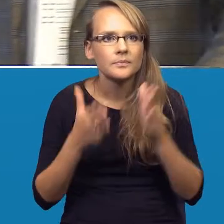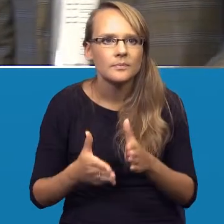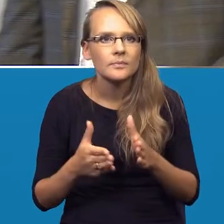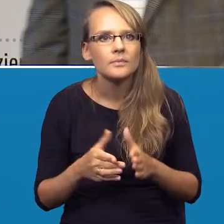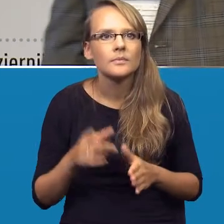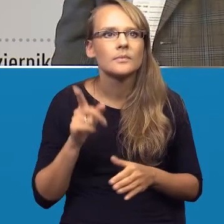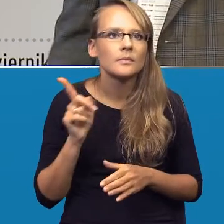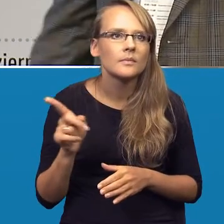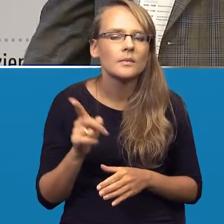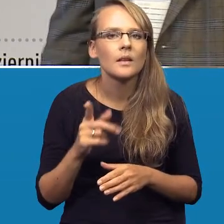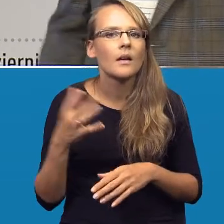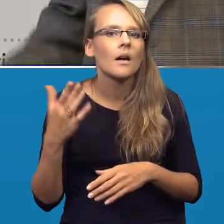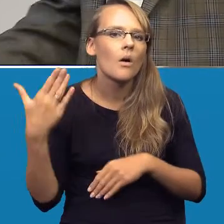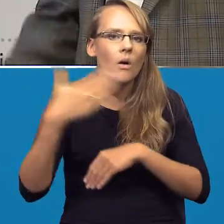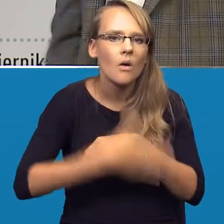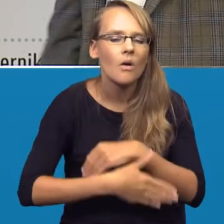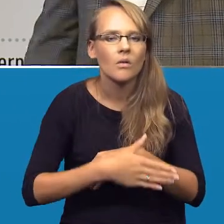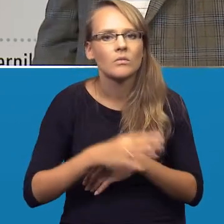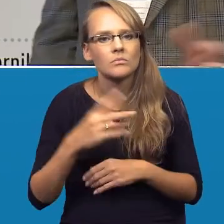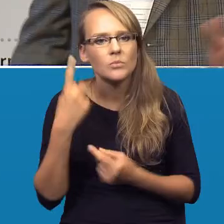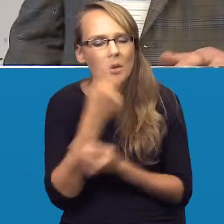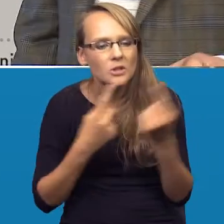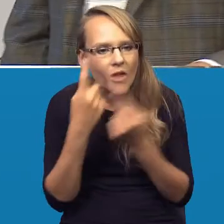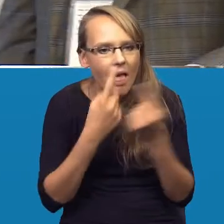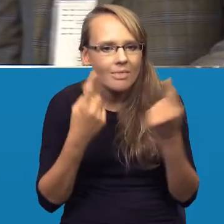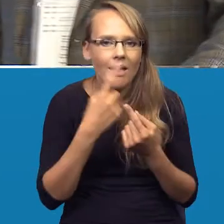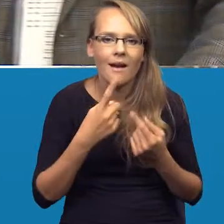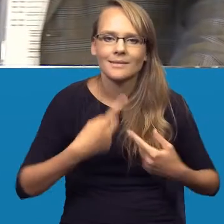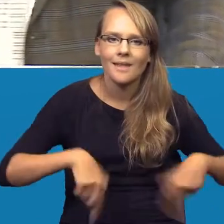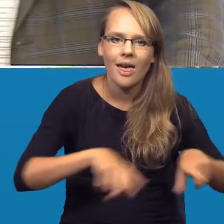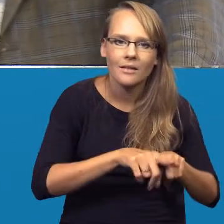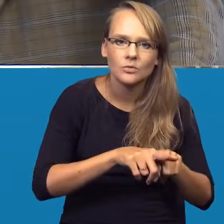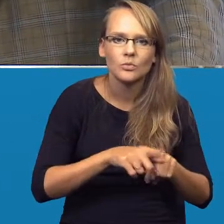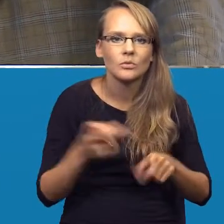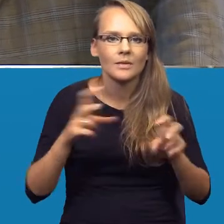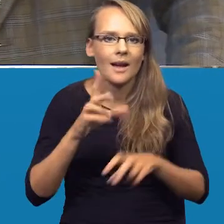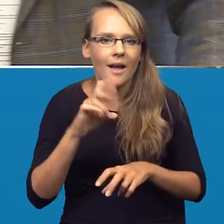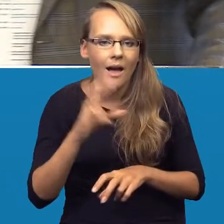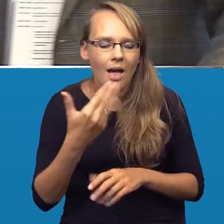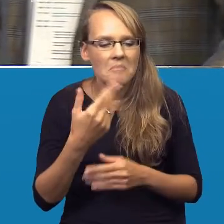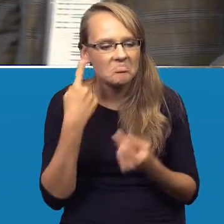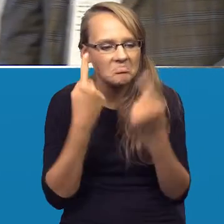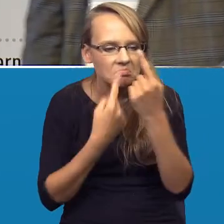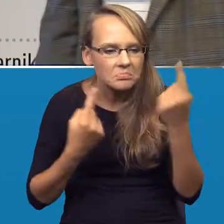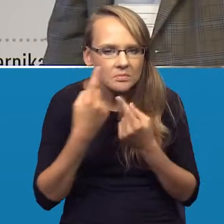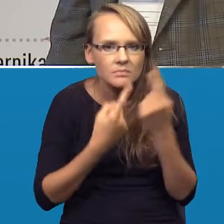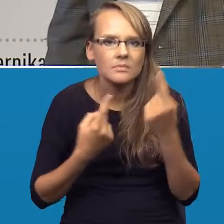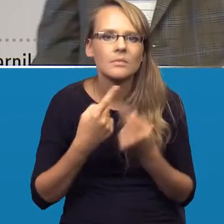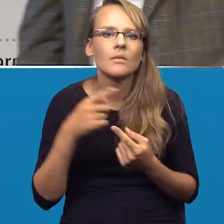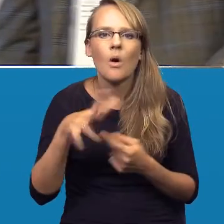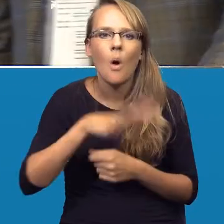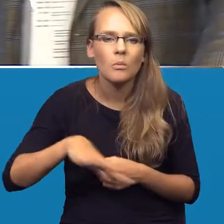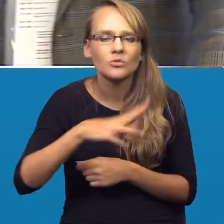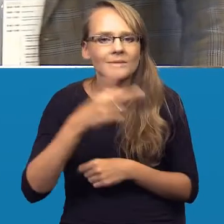podejście, to na takie finalne jakby moje przemyślenia tutaj też zespołów, które powstał w KGHM-ie, że